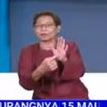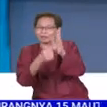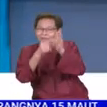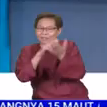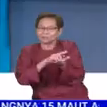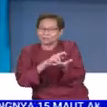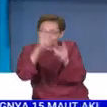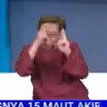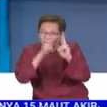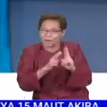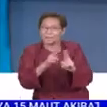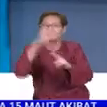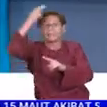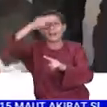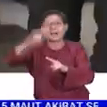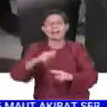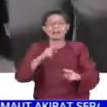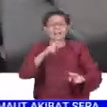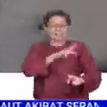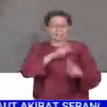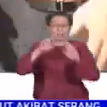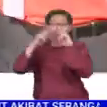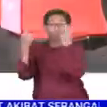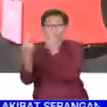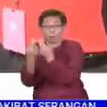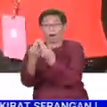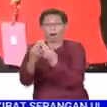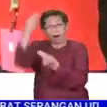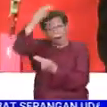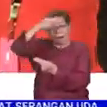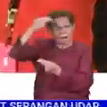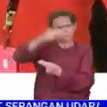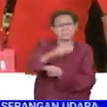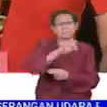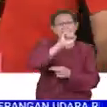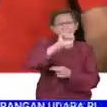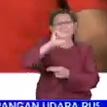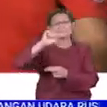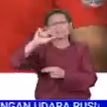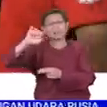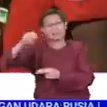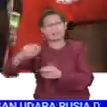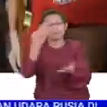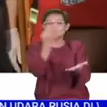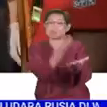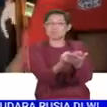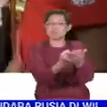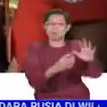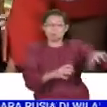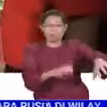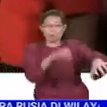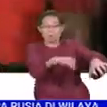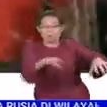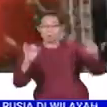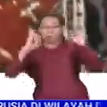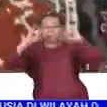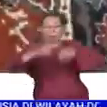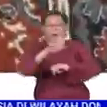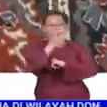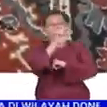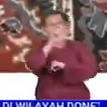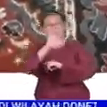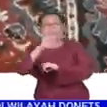haji. Ketua Rombongan Haji Malaysia Datuk Seri Syed Salih Syed Abdul Rahman berkata ini dibuktikan apabila kawasan ibadah di Arafah